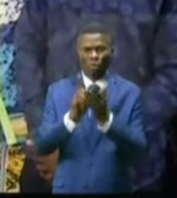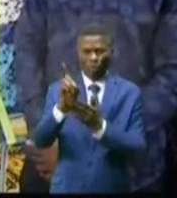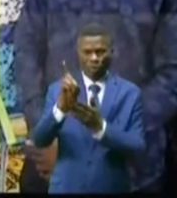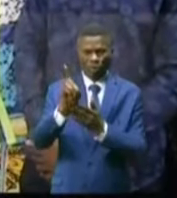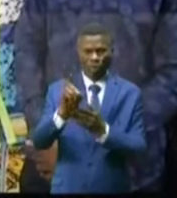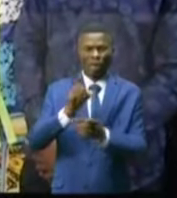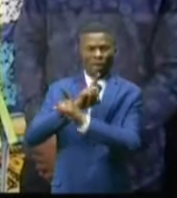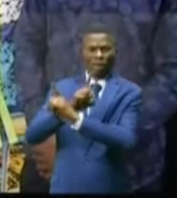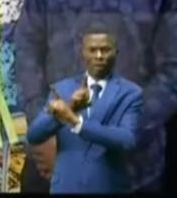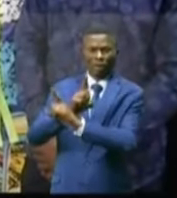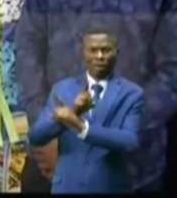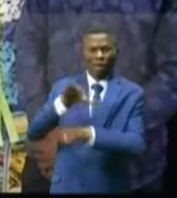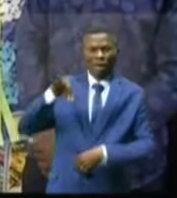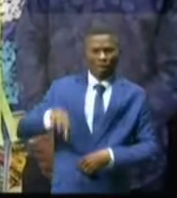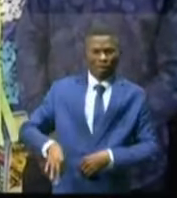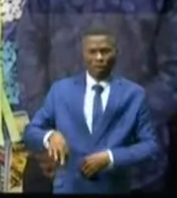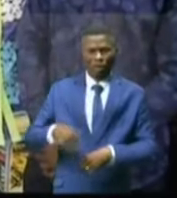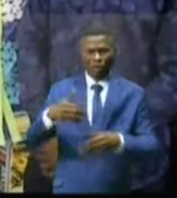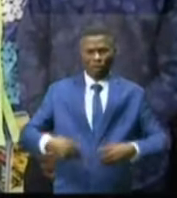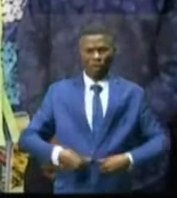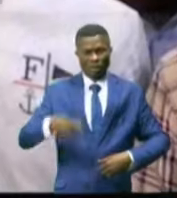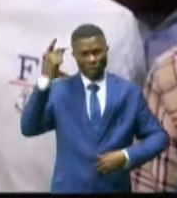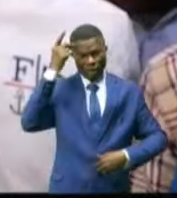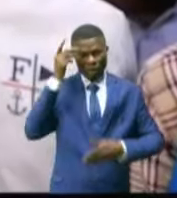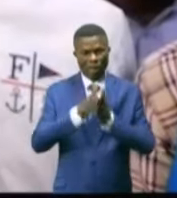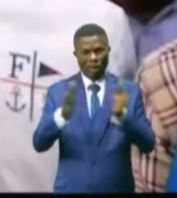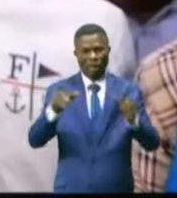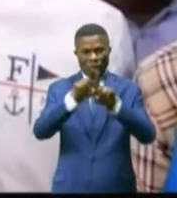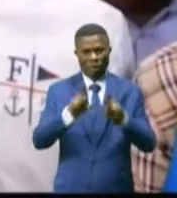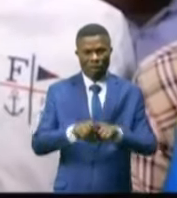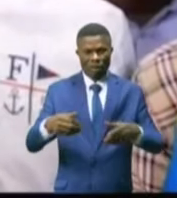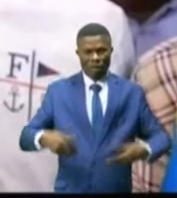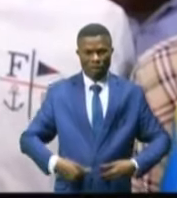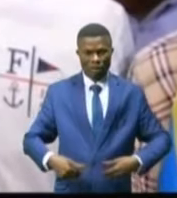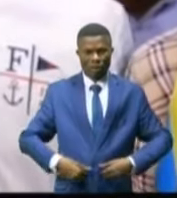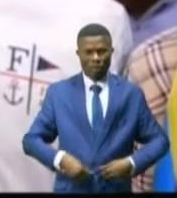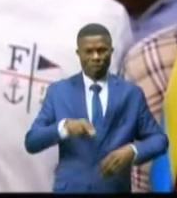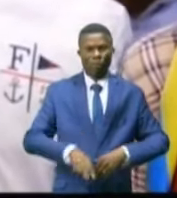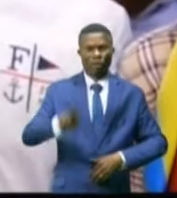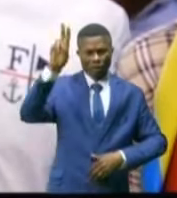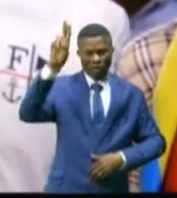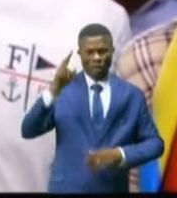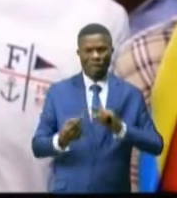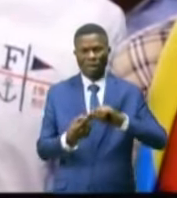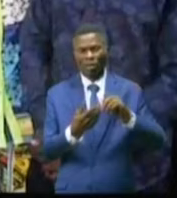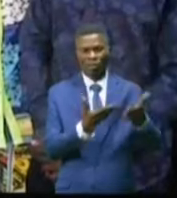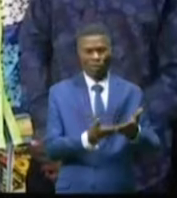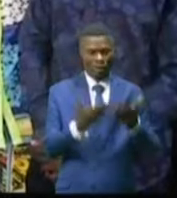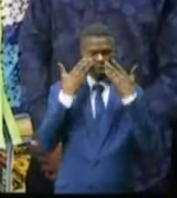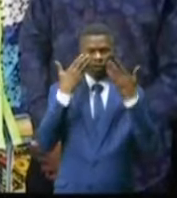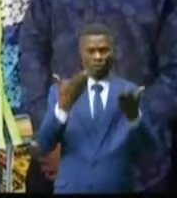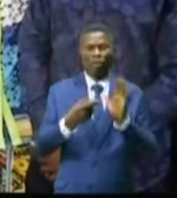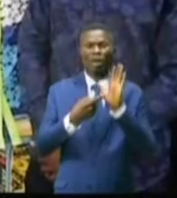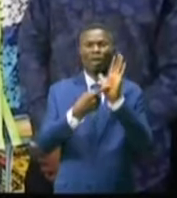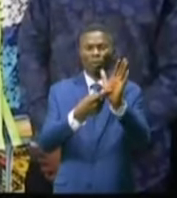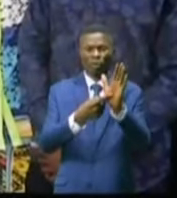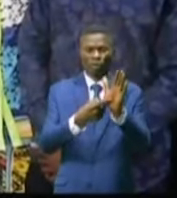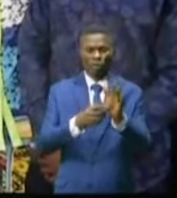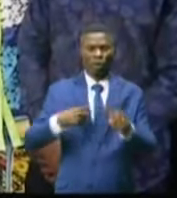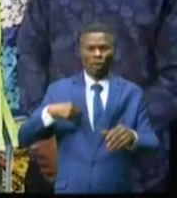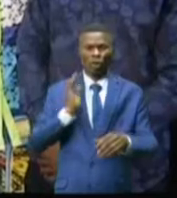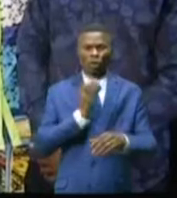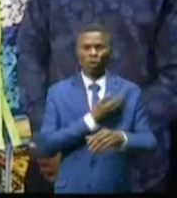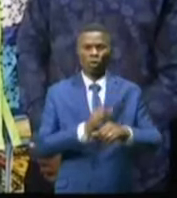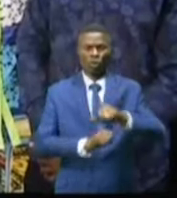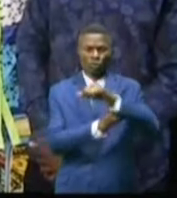de la défense des intérêts des jeunes quinois en général et des jeunes de l'IDPS en particulier. Voilà qui justifie notre soutien